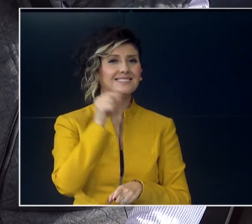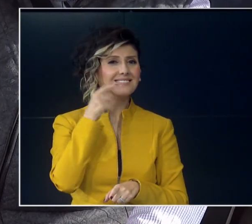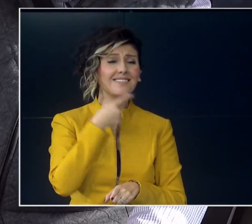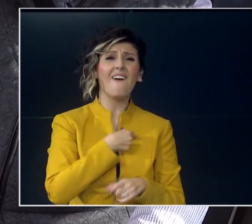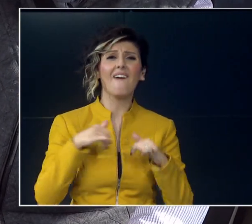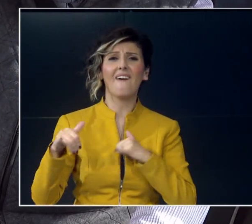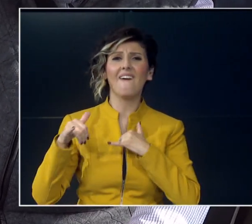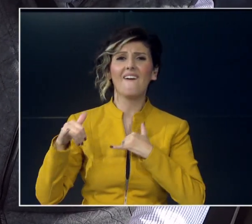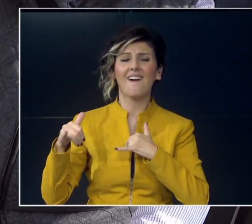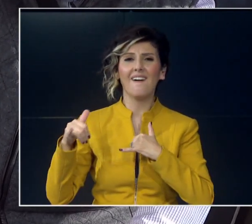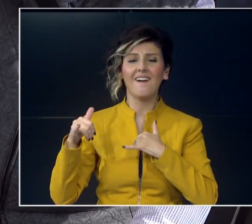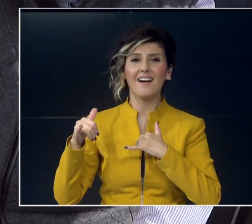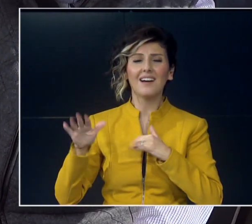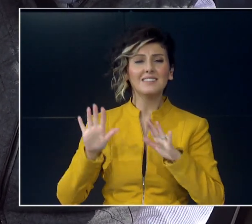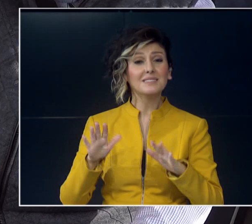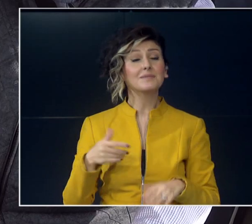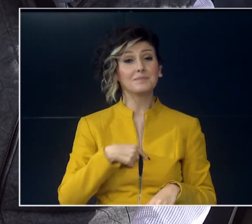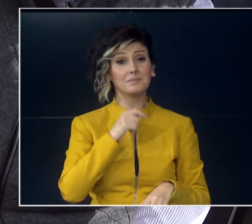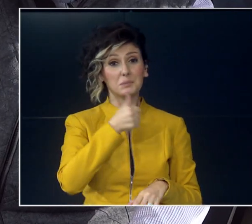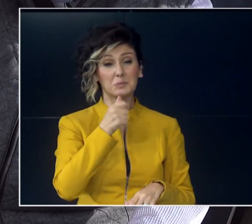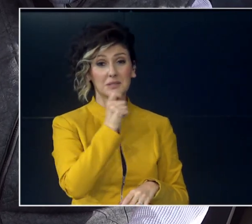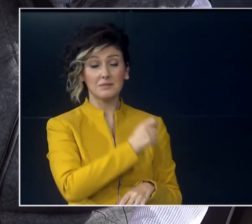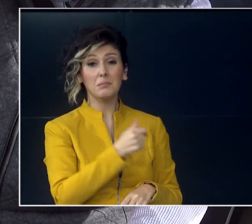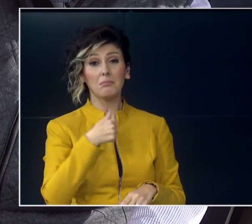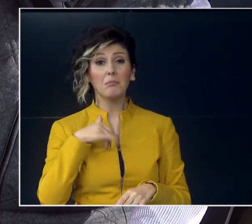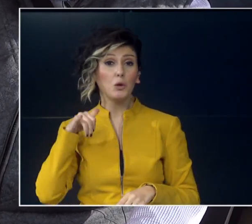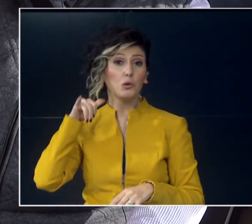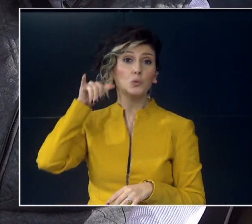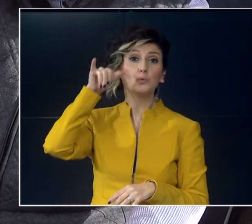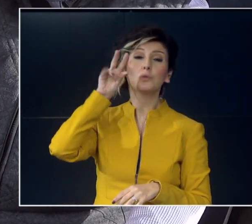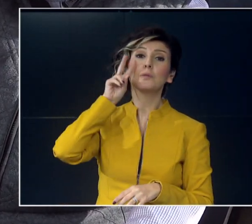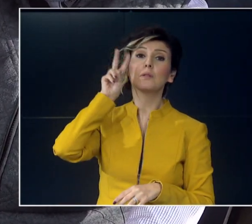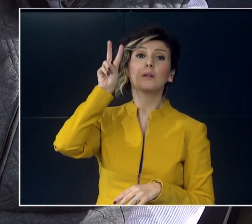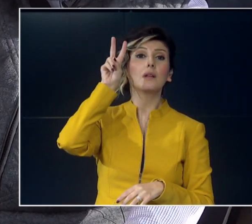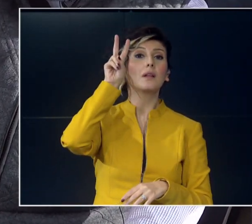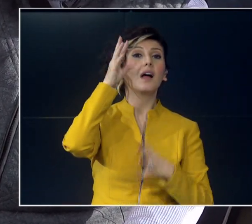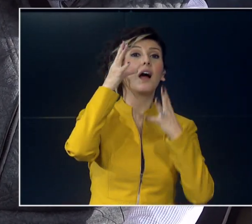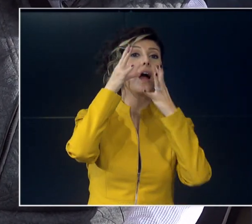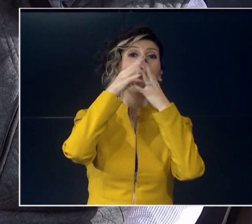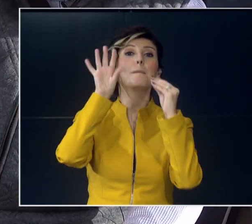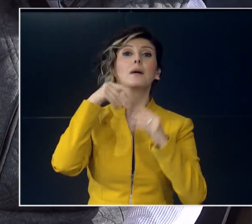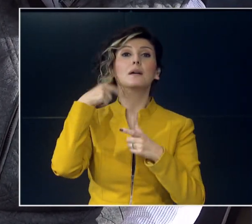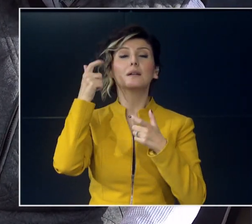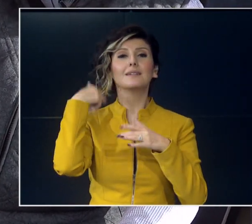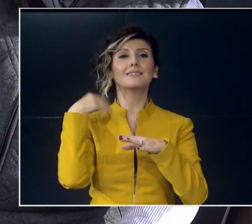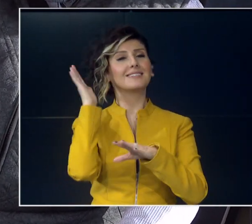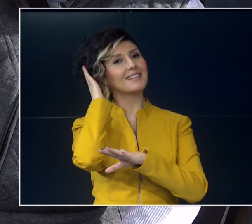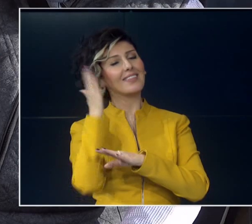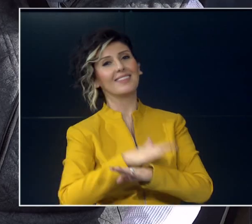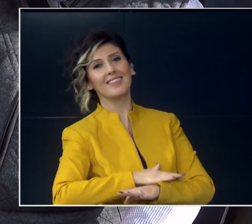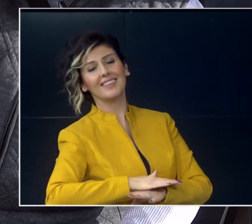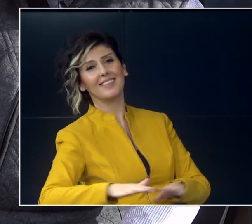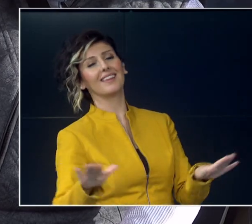yaşadım. Yapardım. Hatta uçağa gözden kaybolmasın diye sırt üstü yatar.